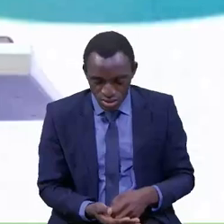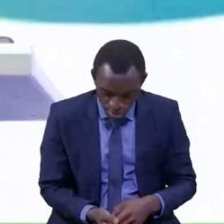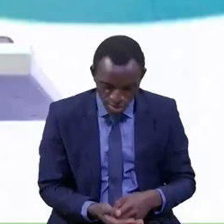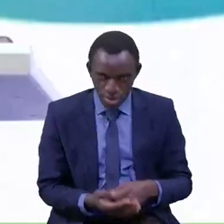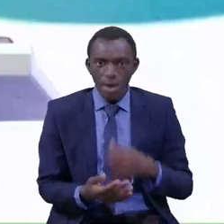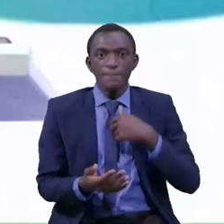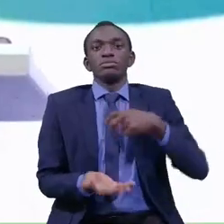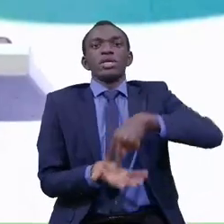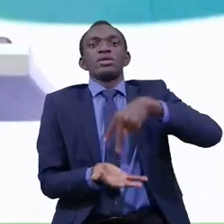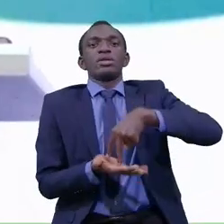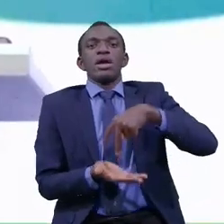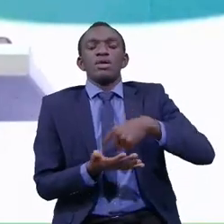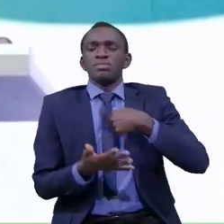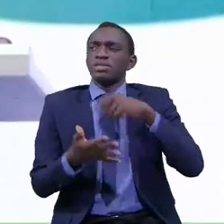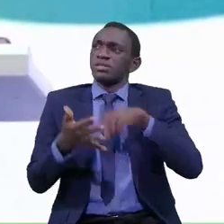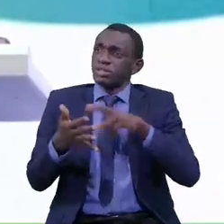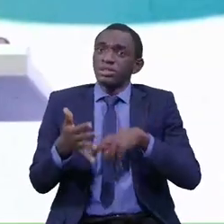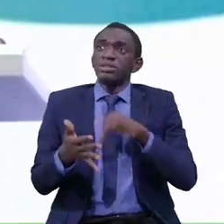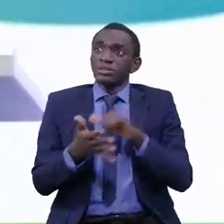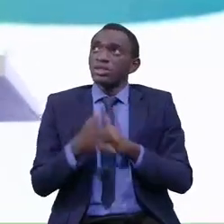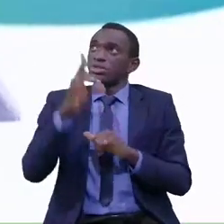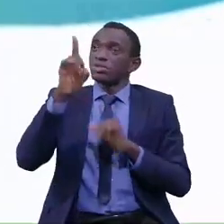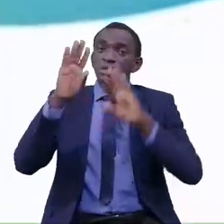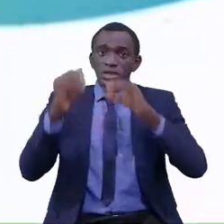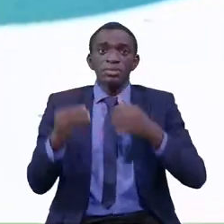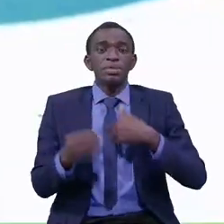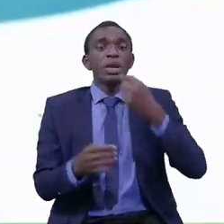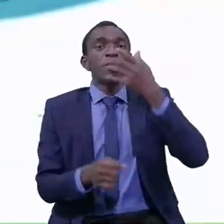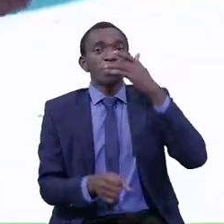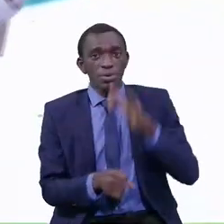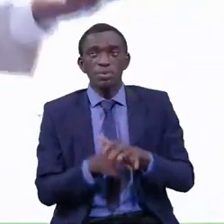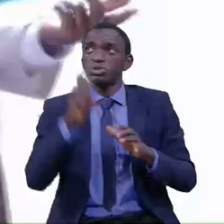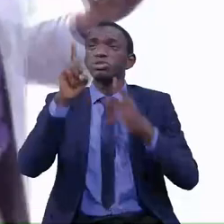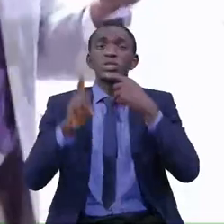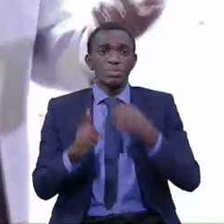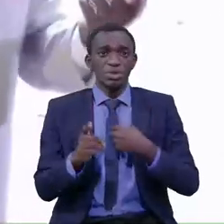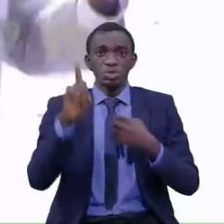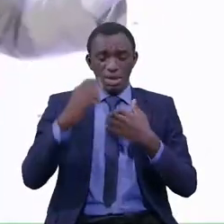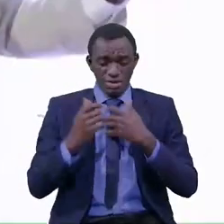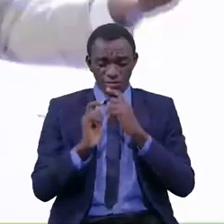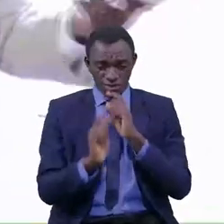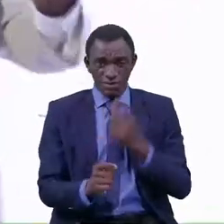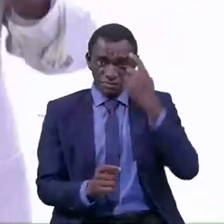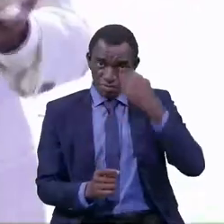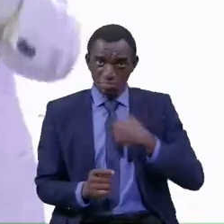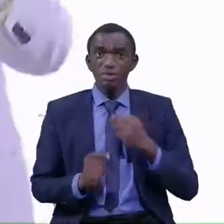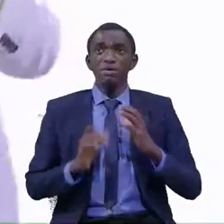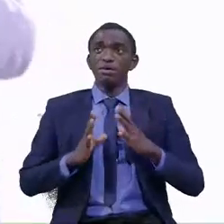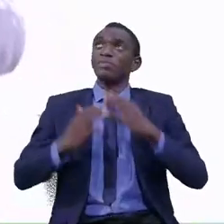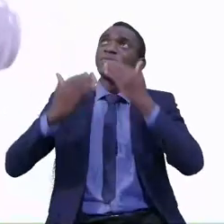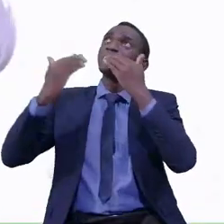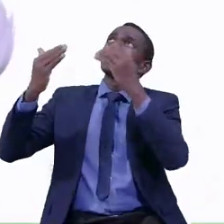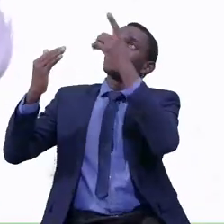lis ça et je dis, Seigneur, tu m'as fait une promesse. Tu as un don pour moi. Merci pour le don